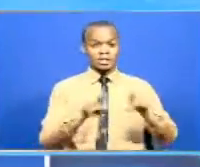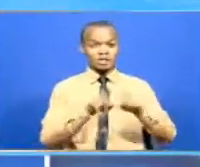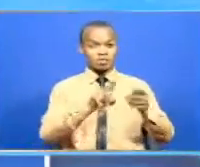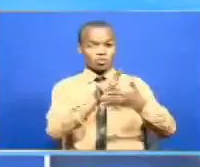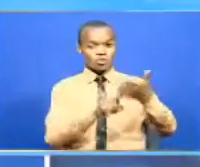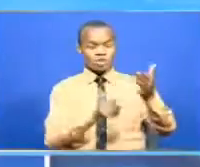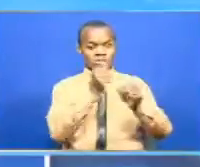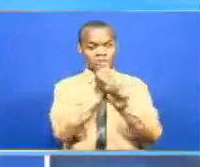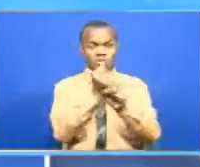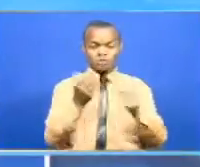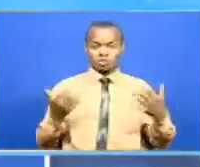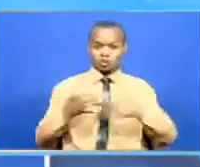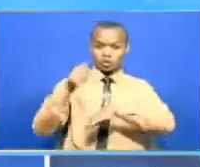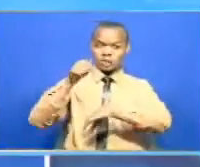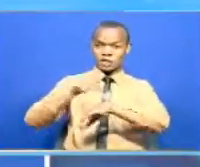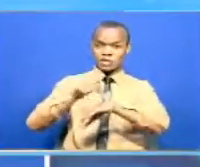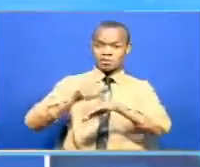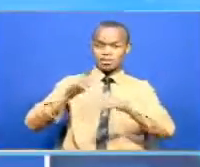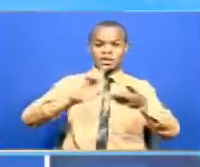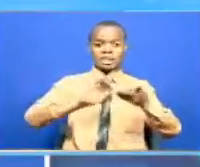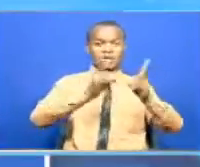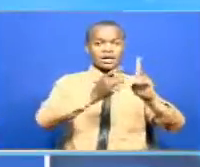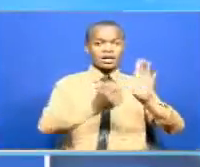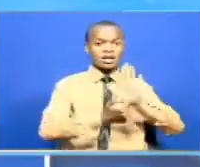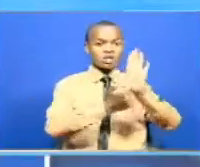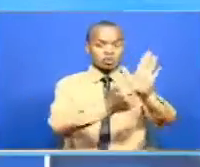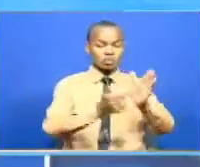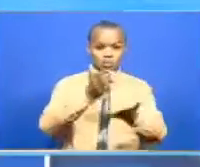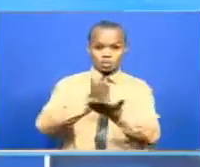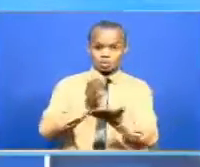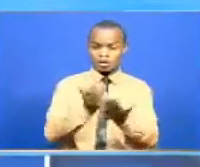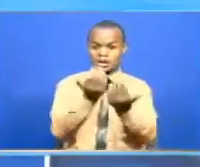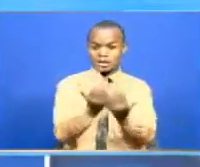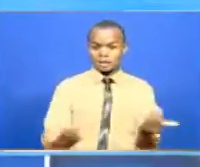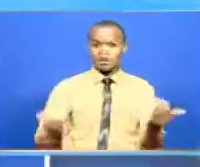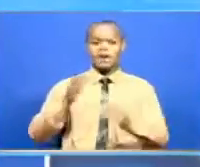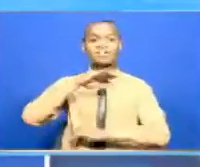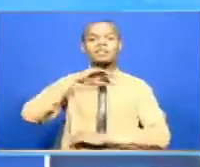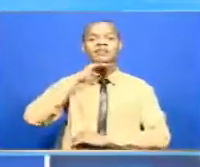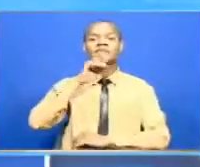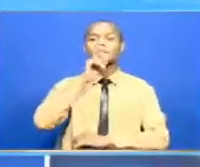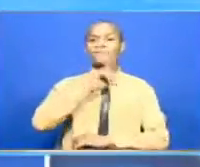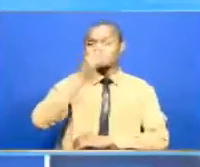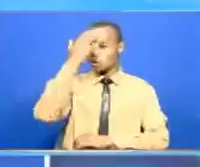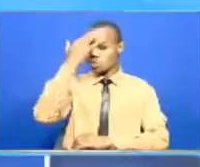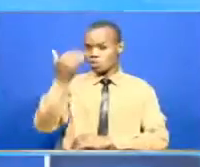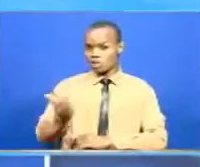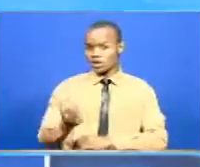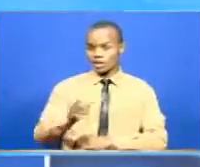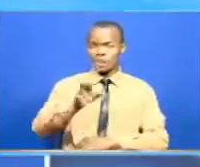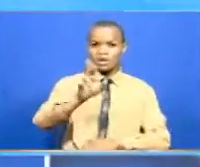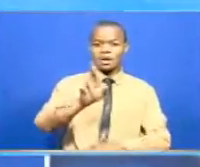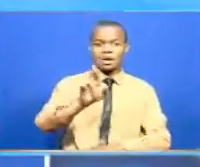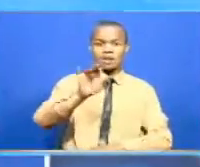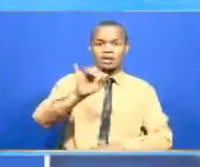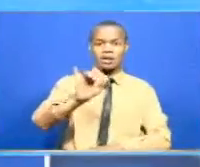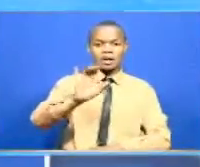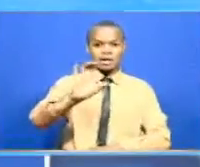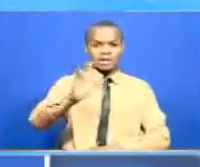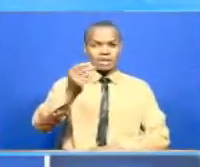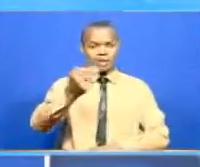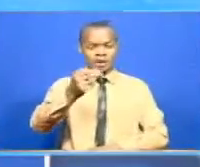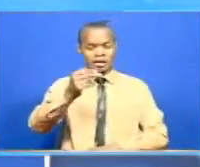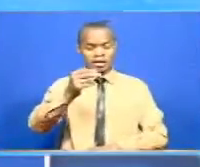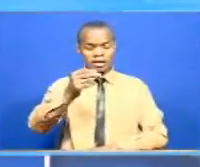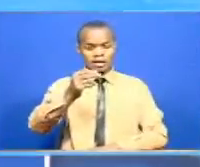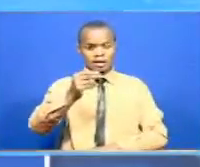reviewed this mortality data is that we've actually lost a child due to rickets. And I found it necessary to really highlight this